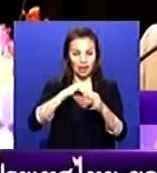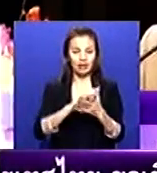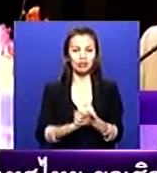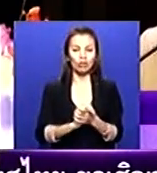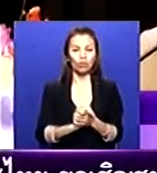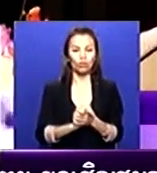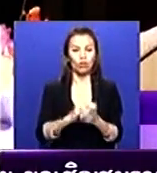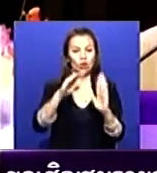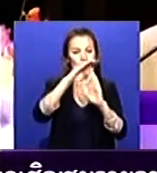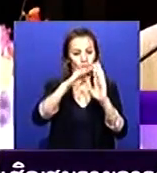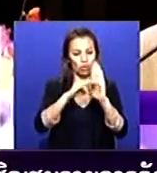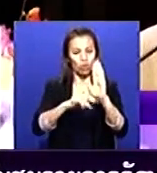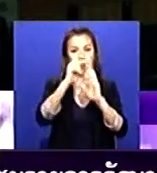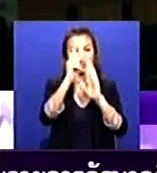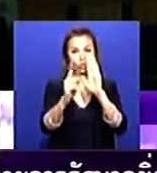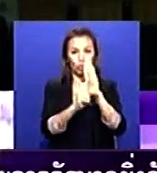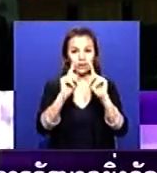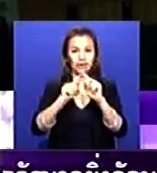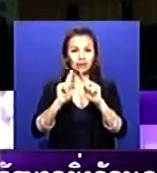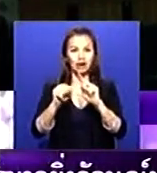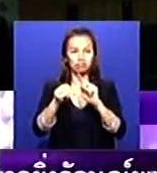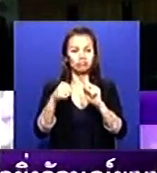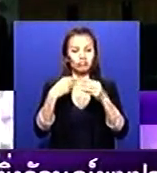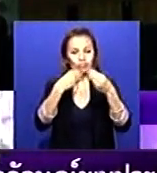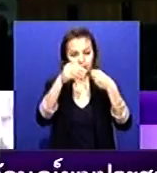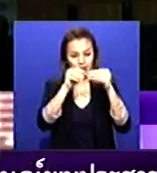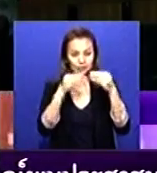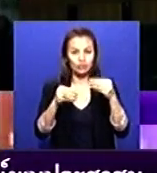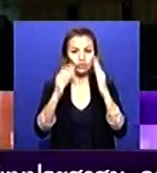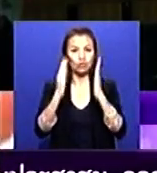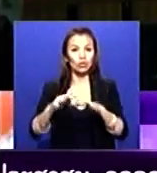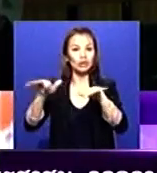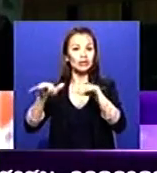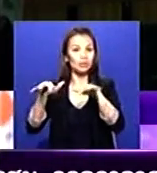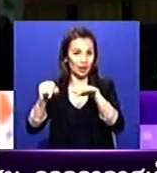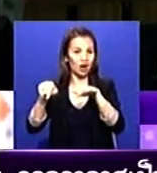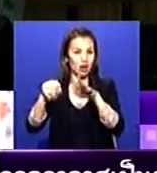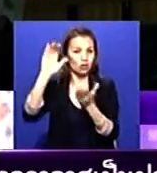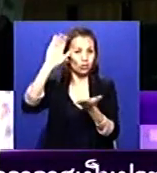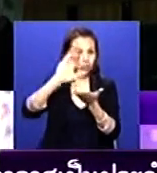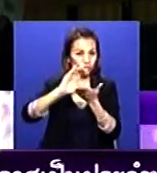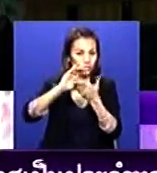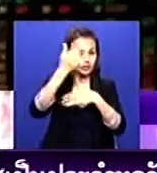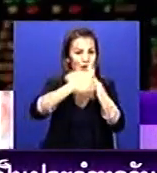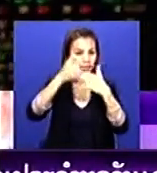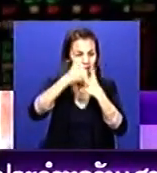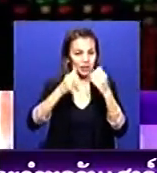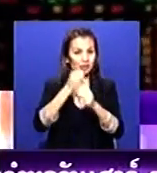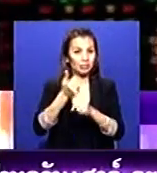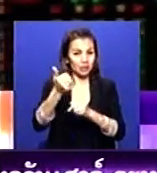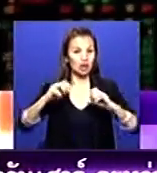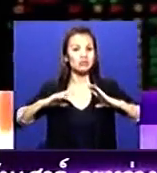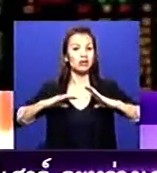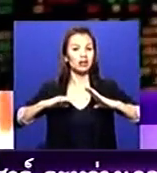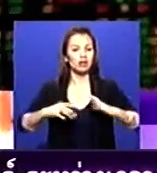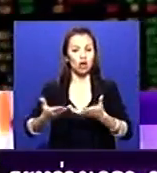งินทุนเคลื่อนย้ายตามแผนแม่บทเงินทุนเคลื่อนย้ายระหว่างประเทศโดยให้บุคคลธรรมดาเนี่ยนะคะลงทุนโดยตรงในต่างประเทศได้อย่างเสรีโดยไม่ต้อง